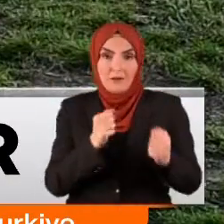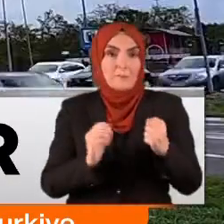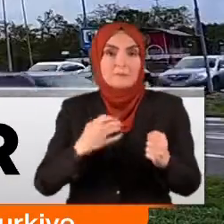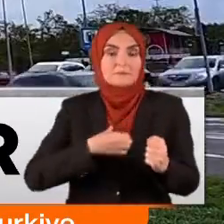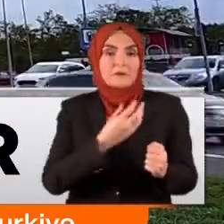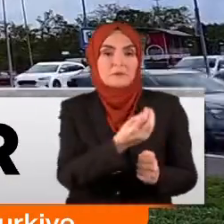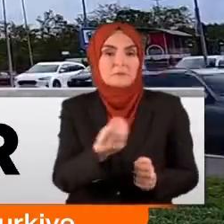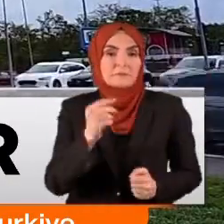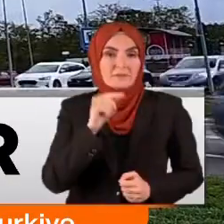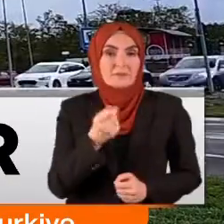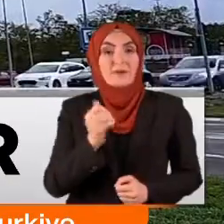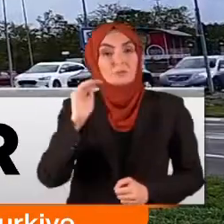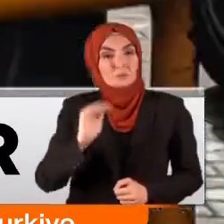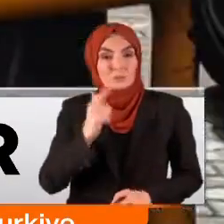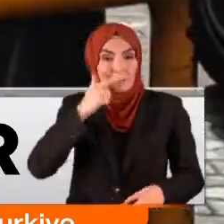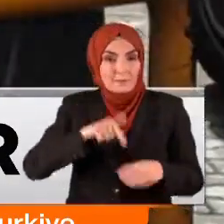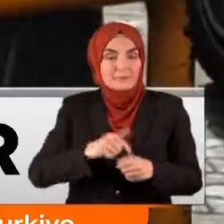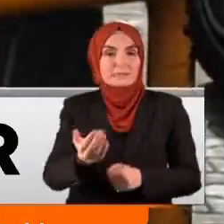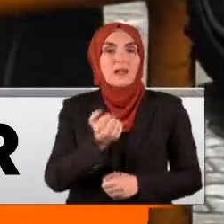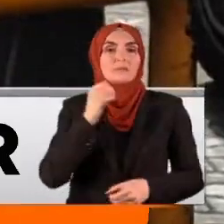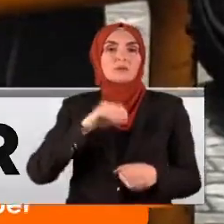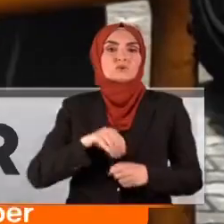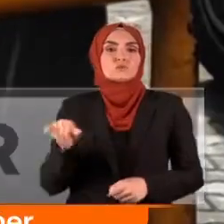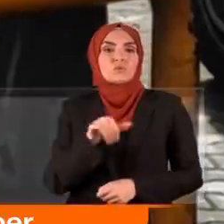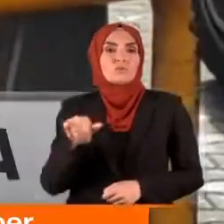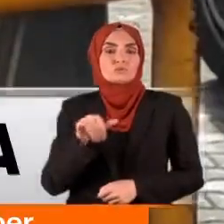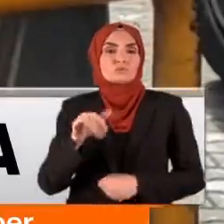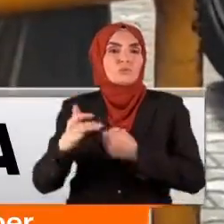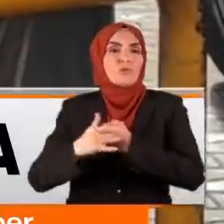daha ucuza benzin alabilmek için komşu ülke Çekya'ya gidiyor.